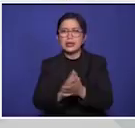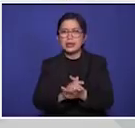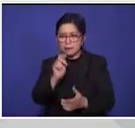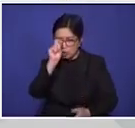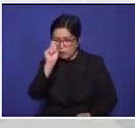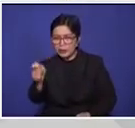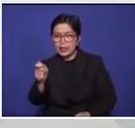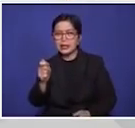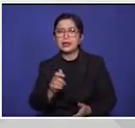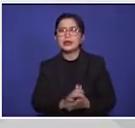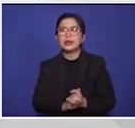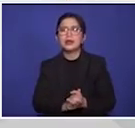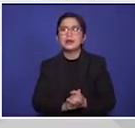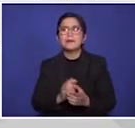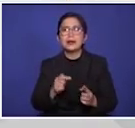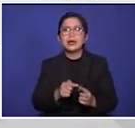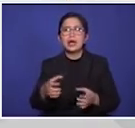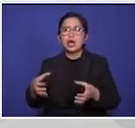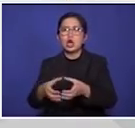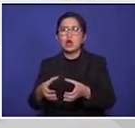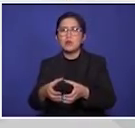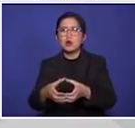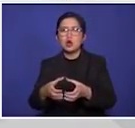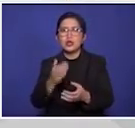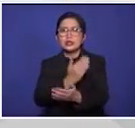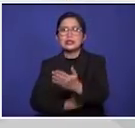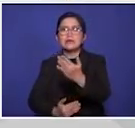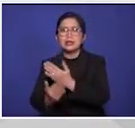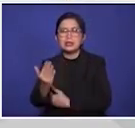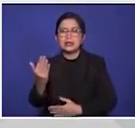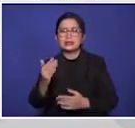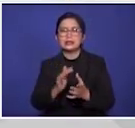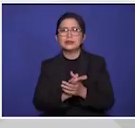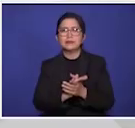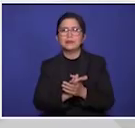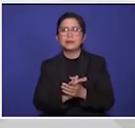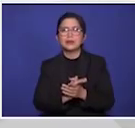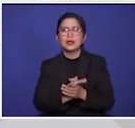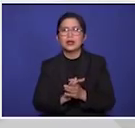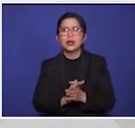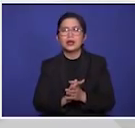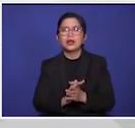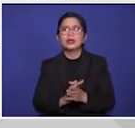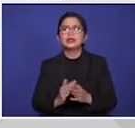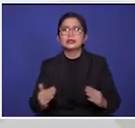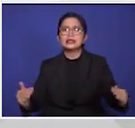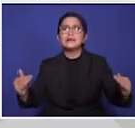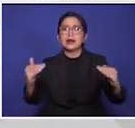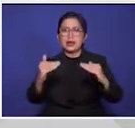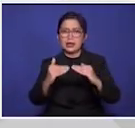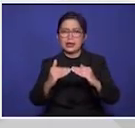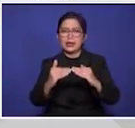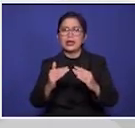kepada kelompok disabilitas menyamakan perlakuannya baik